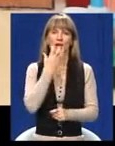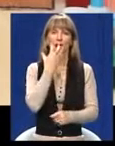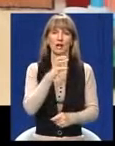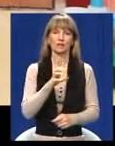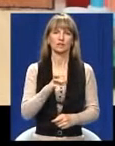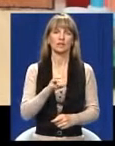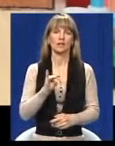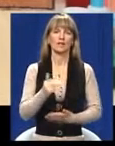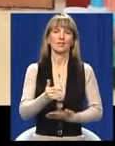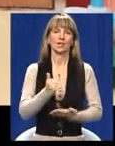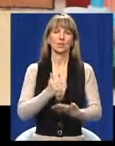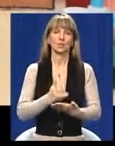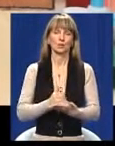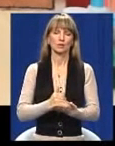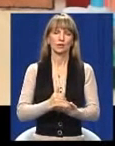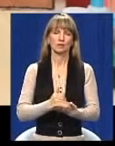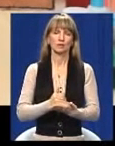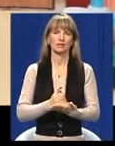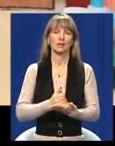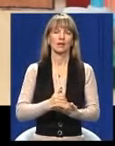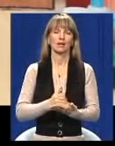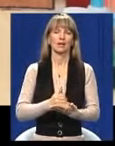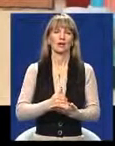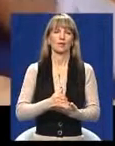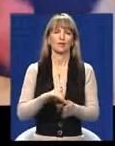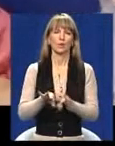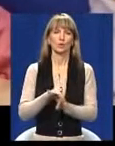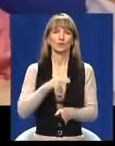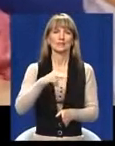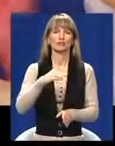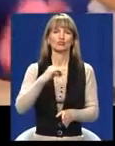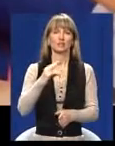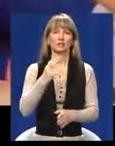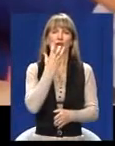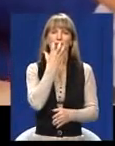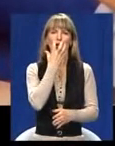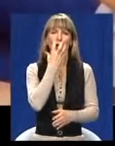в результаті реакції джина вона дуже нагрілася, можна спробувати